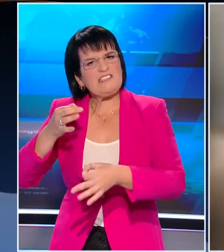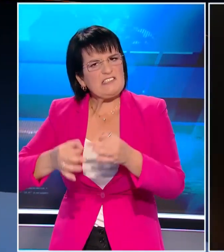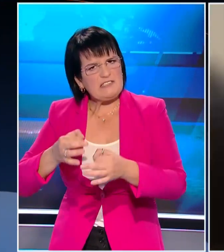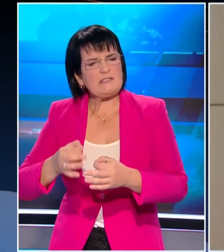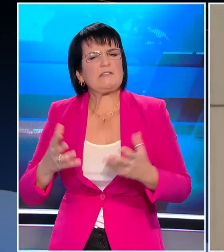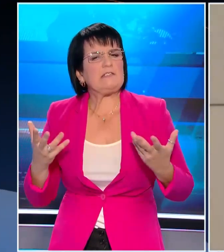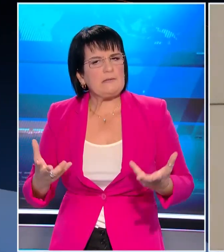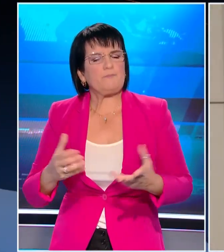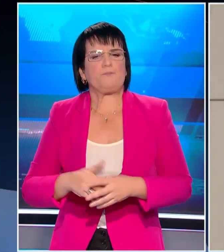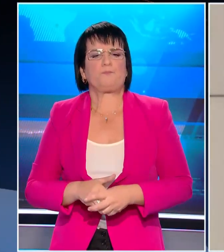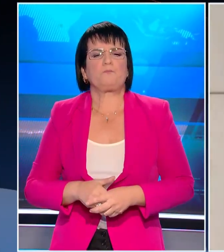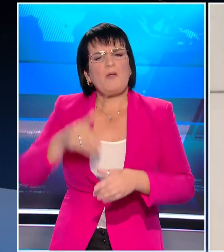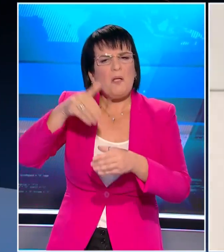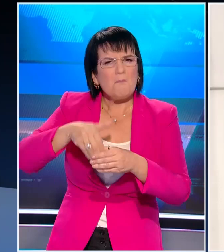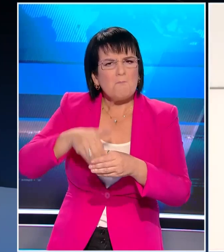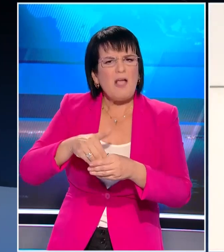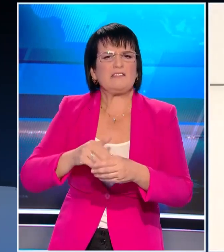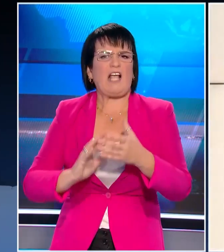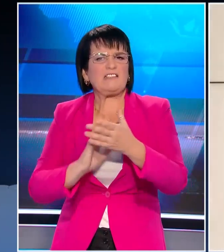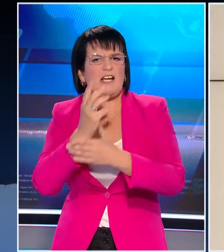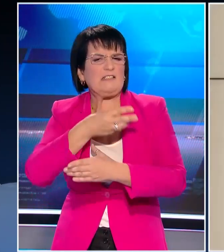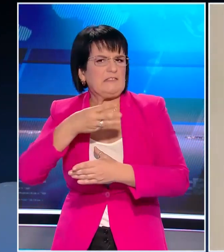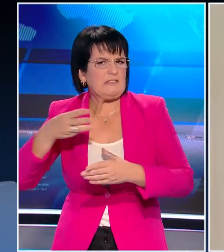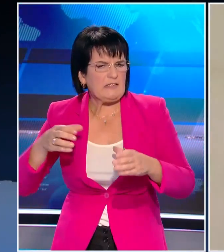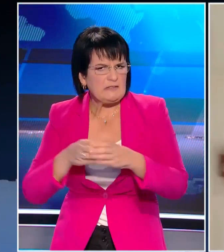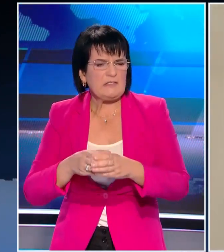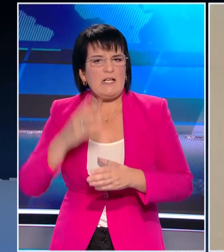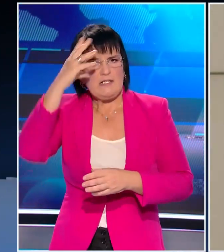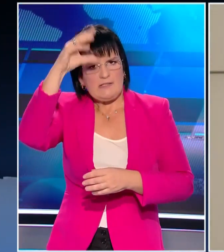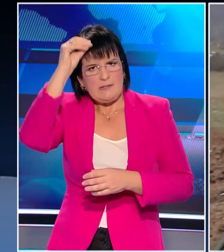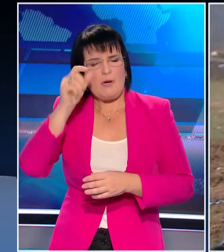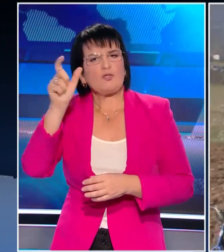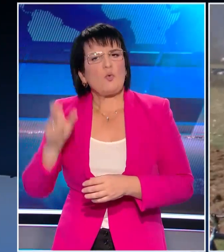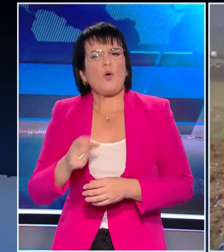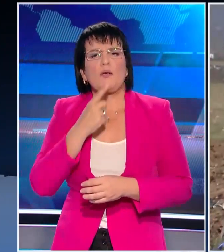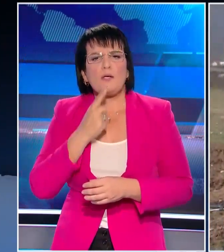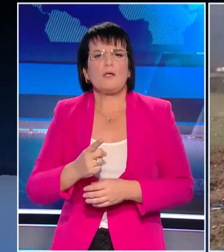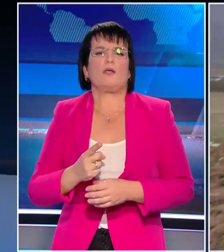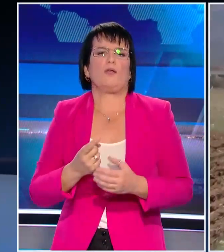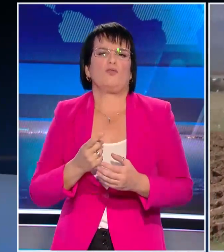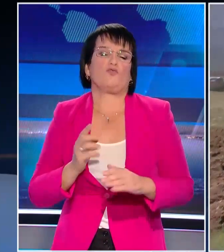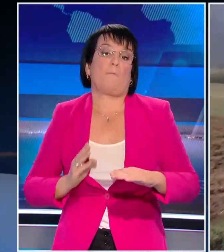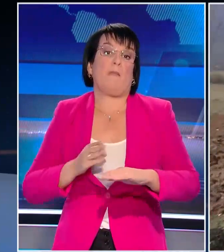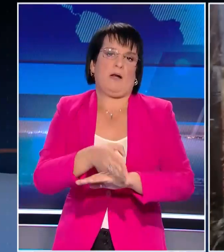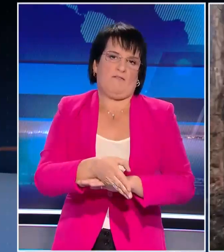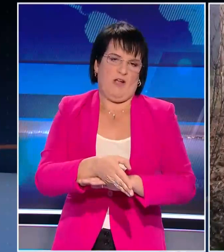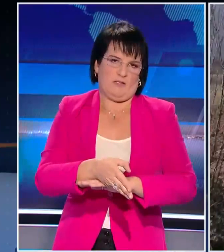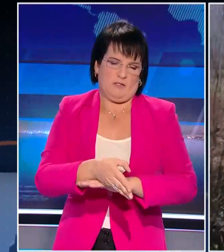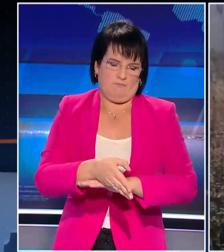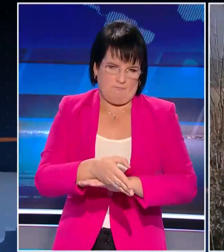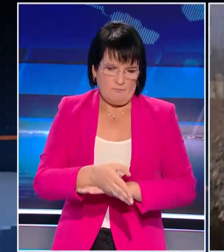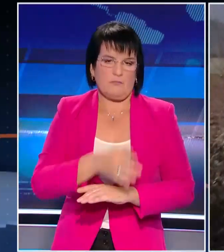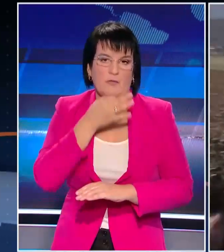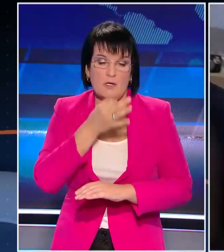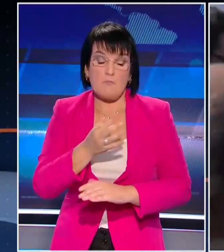με τον οποίο συζήτησαν τις εσωκομματικές εξελίξεις. Είδαμε τον κύριο Τσίπρα να έχει την πρώτη δημόσια παρέμβασή του, υποστηρίζοντας ότι